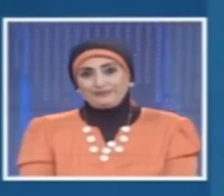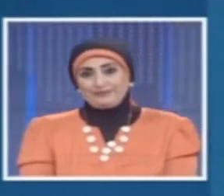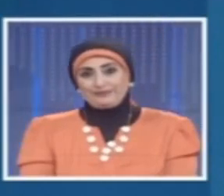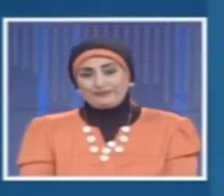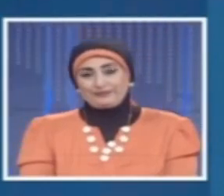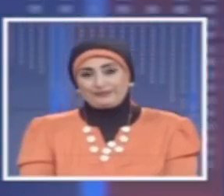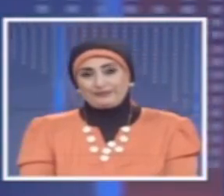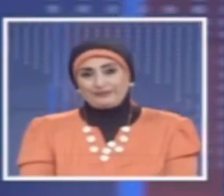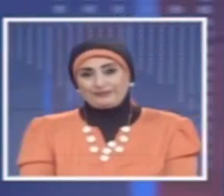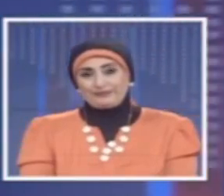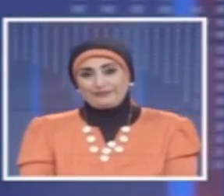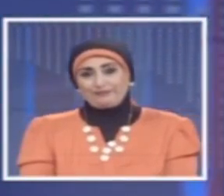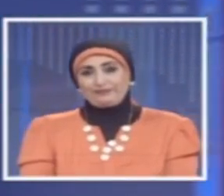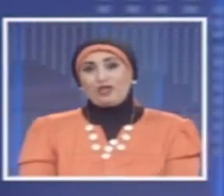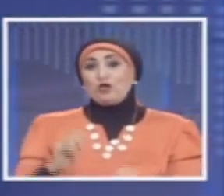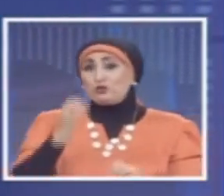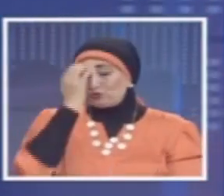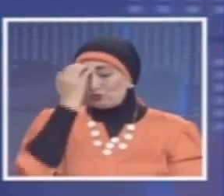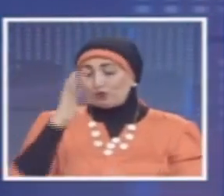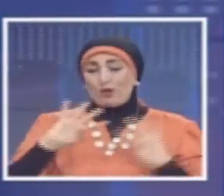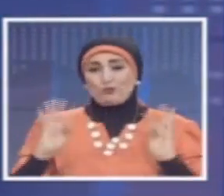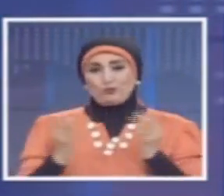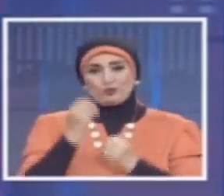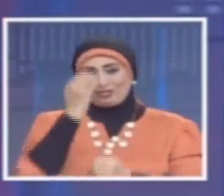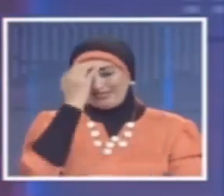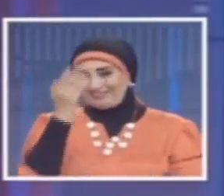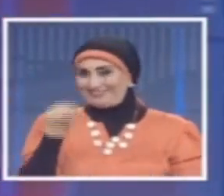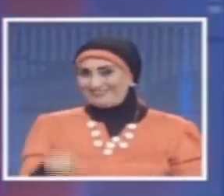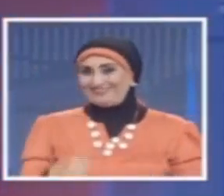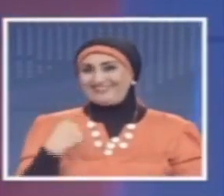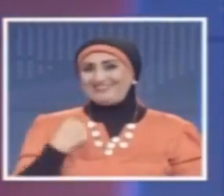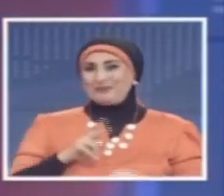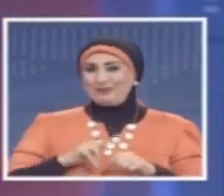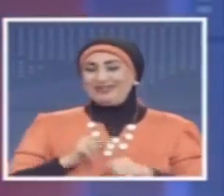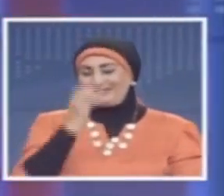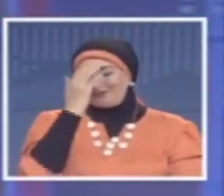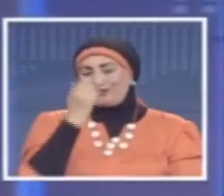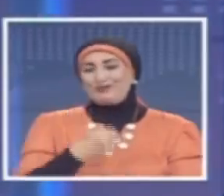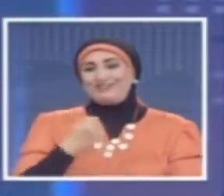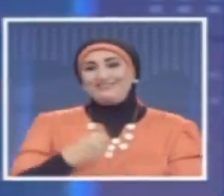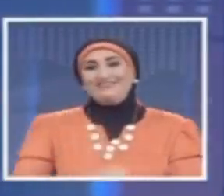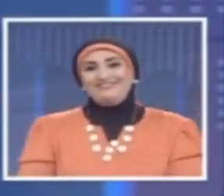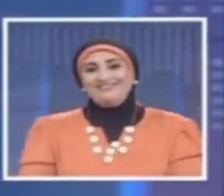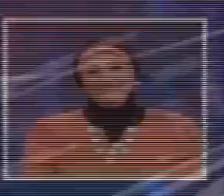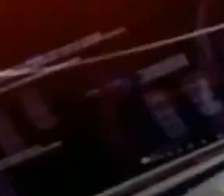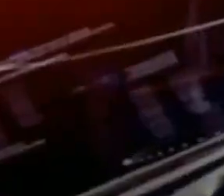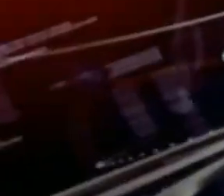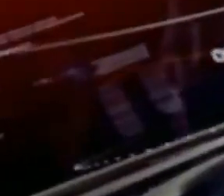شكرا مشاهدينا لحسن المتابعة وإلى لقاء آخر.